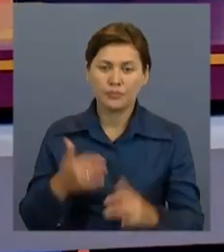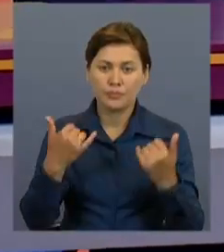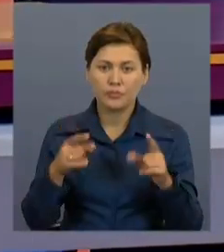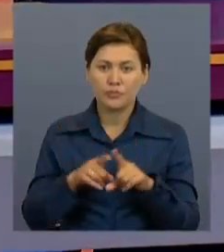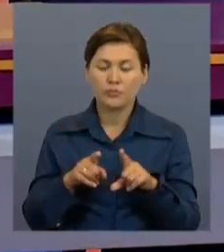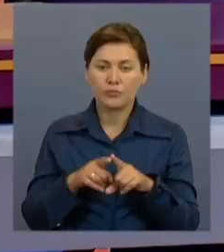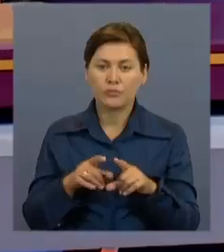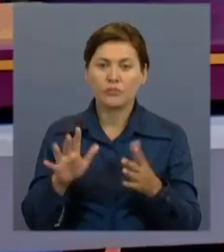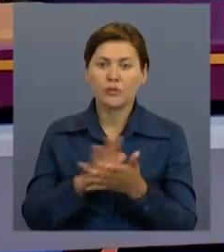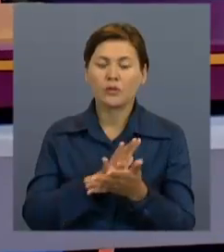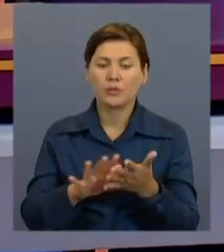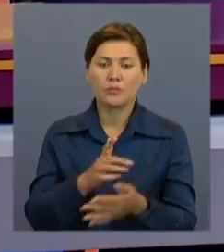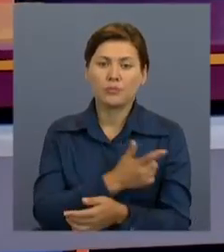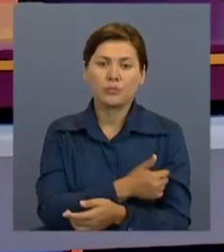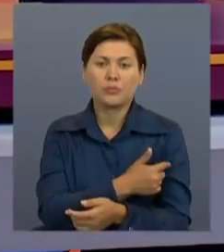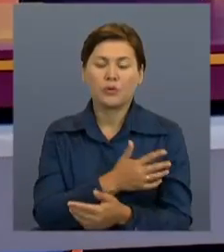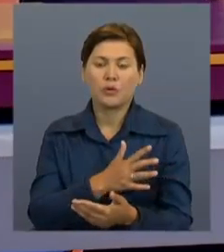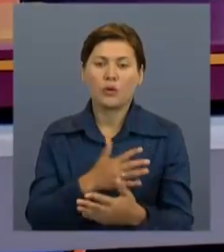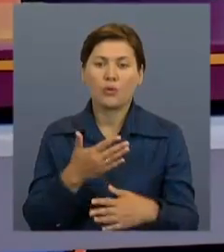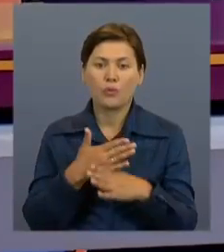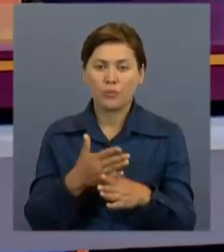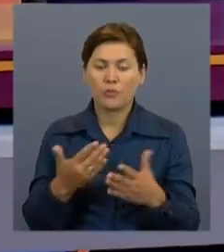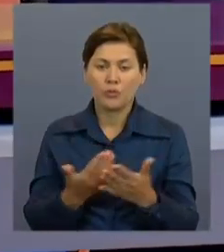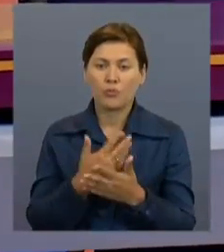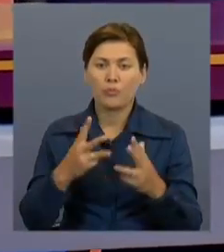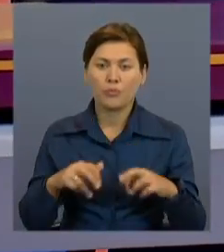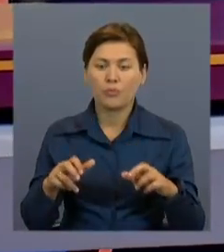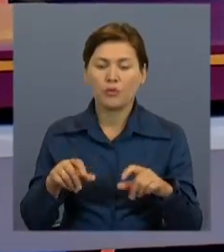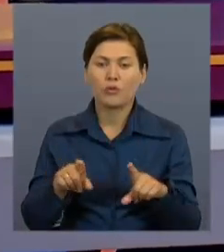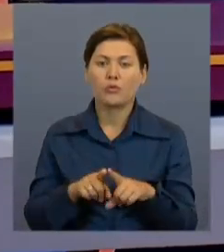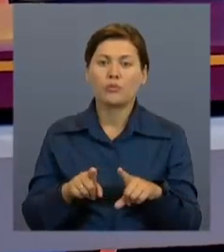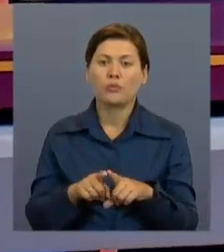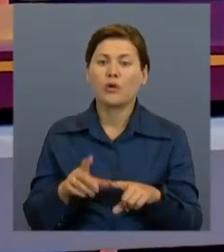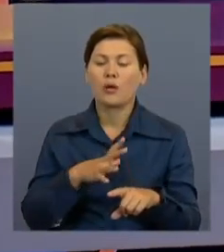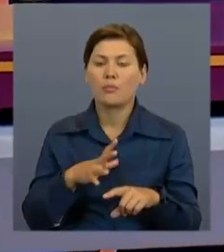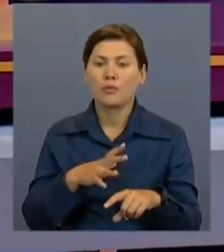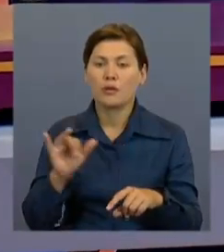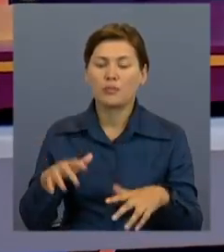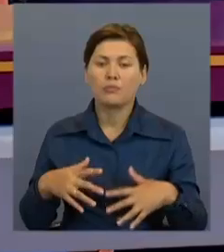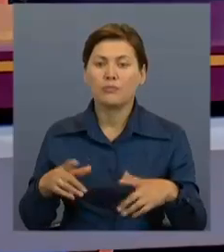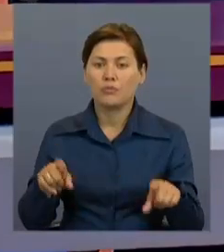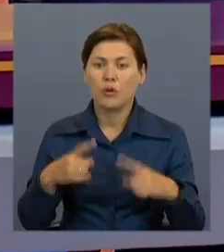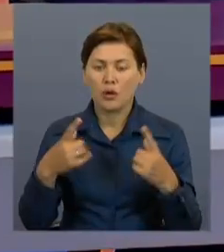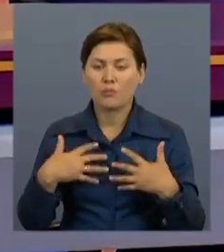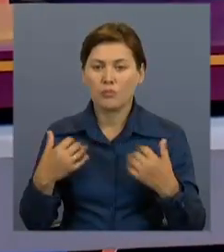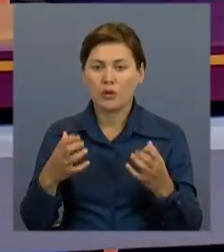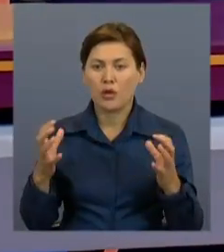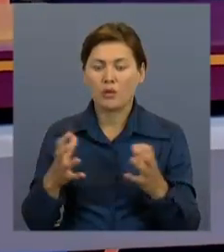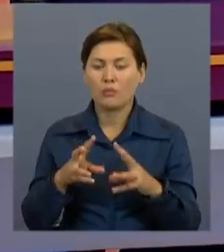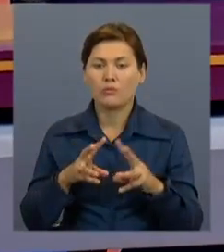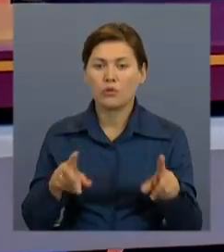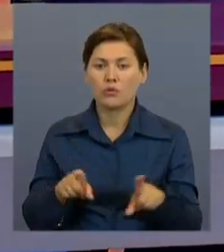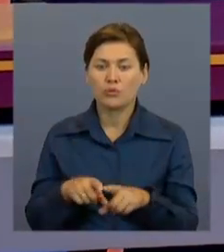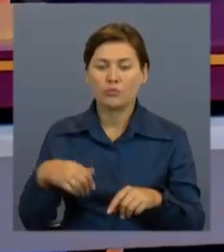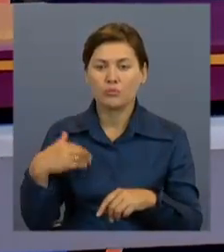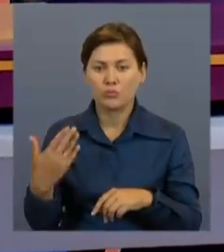кепілдендірілген тегін медициналық көмектің құрылымын қайта қарап, оңтайландыру мәселелері денсаулық сақтау саласында осы министрлігіміздің